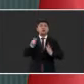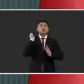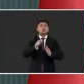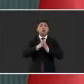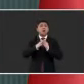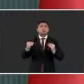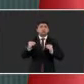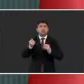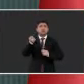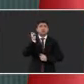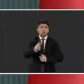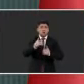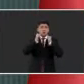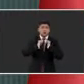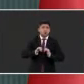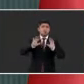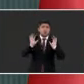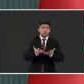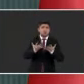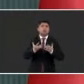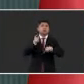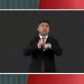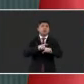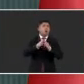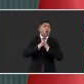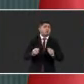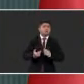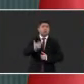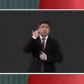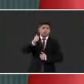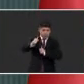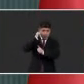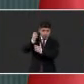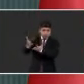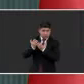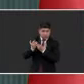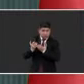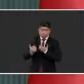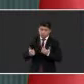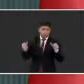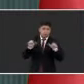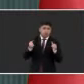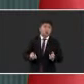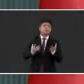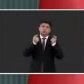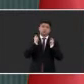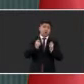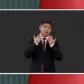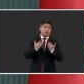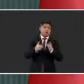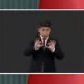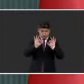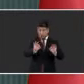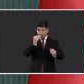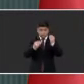kaybedilen huzurun, kaybedilen vaktin geri kazanımı çok daha zordur. Böyle